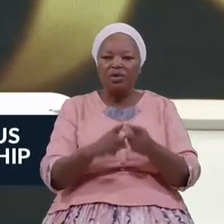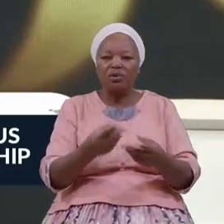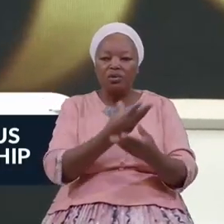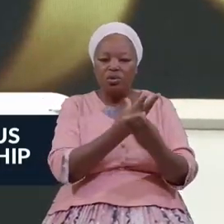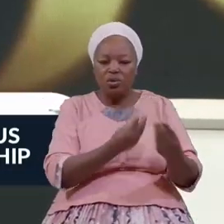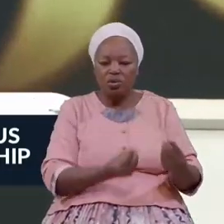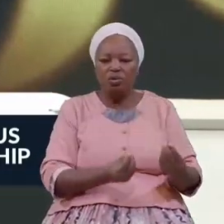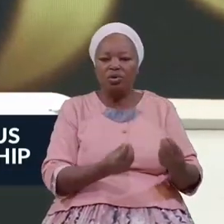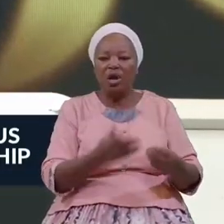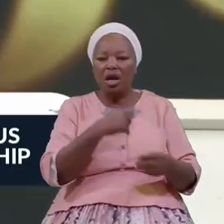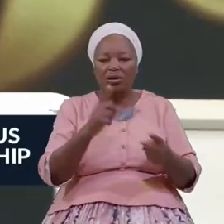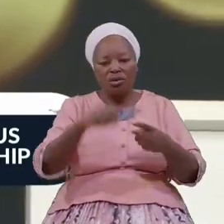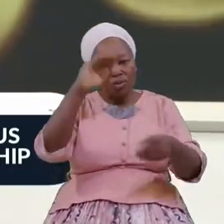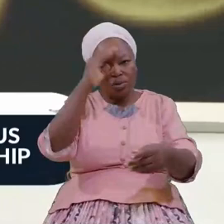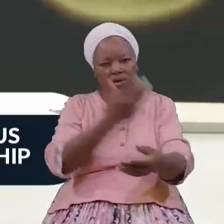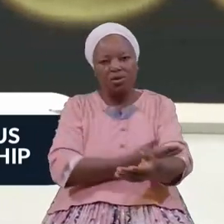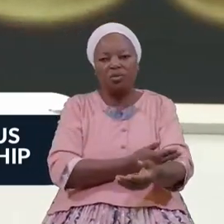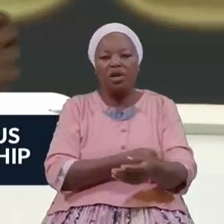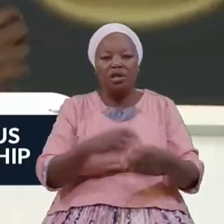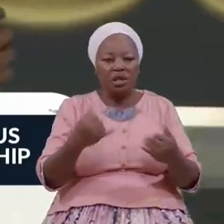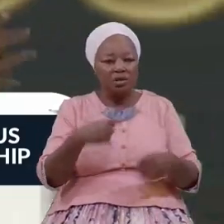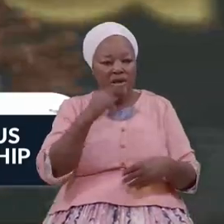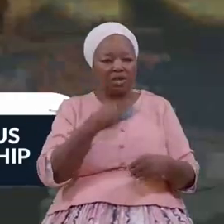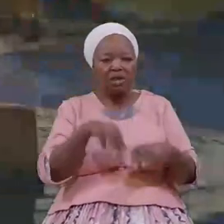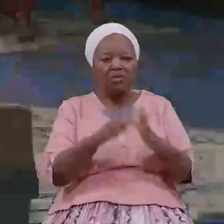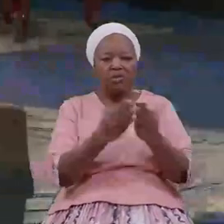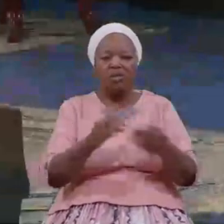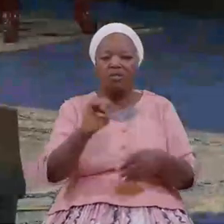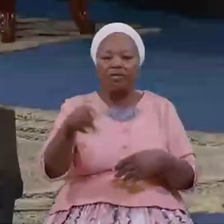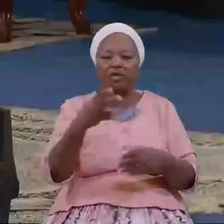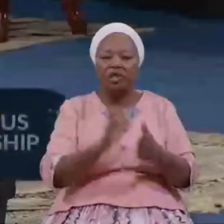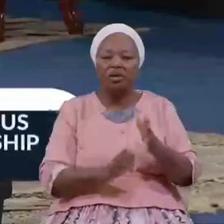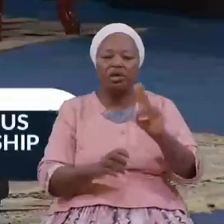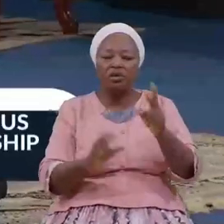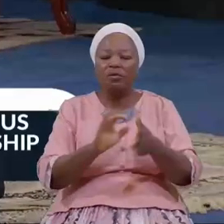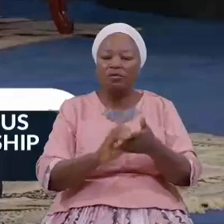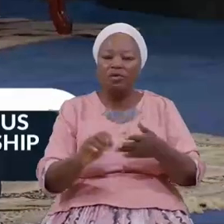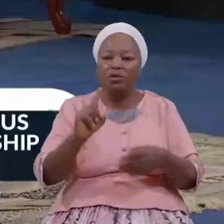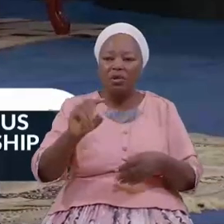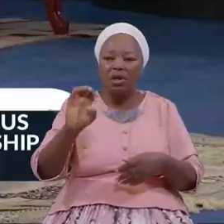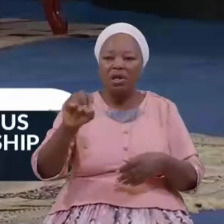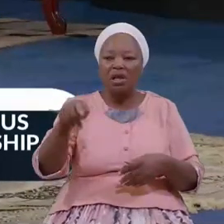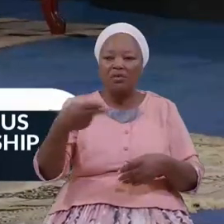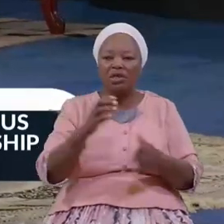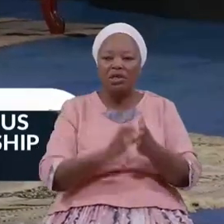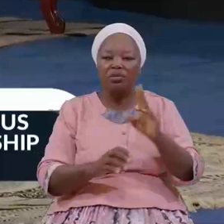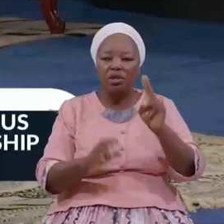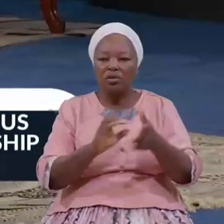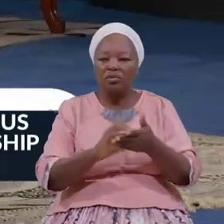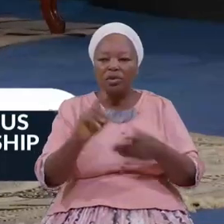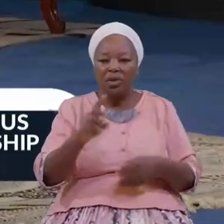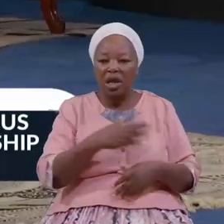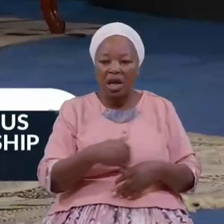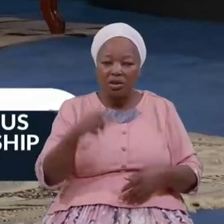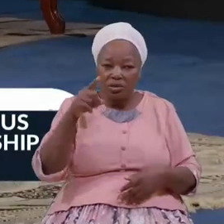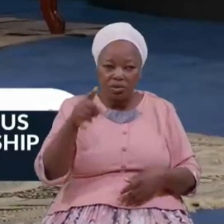vers le salut, la solution et la filiation. Nous allons à Éphésiens chapitre 2, verset 1 qui dit,